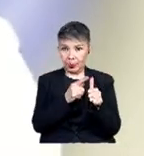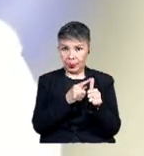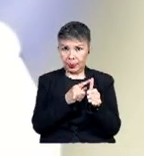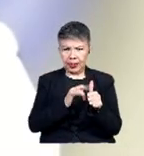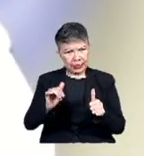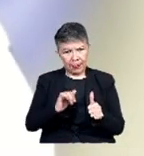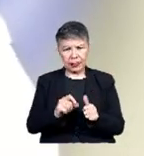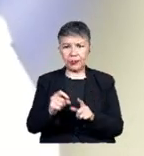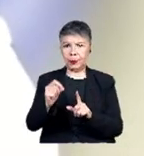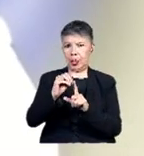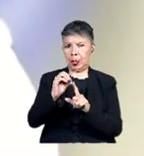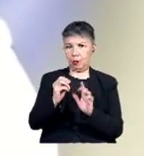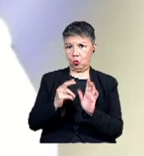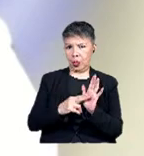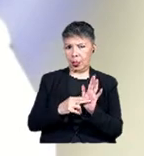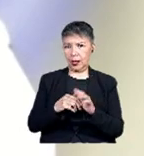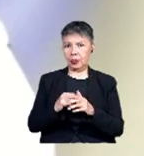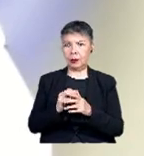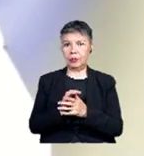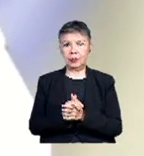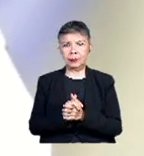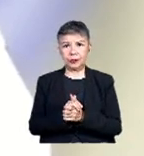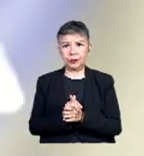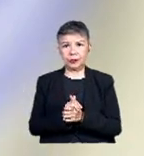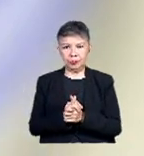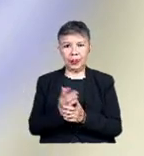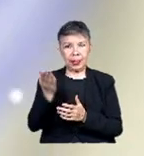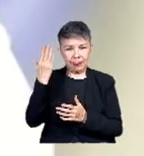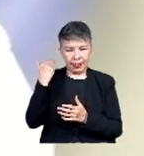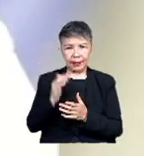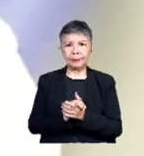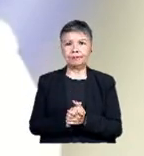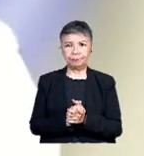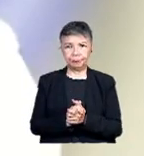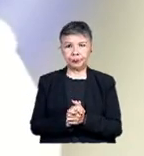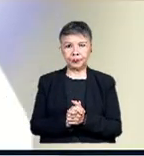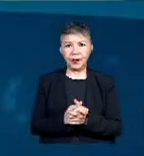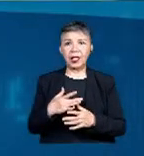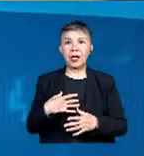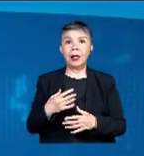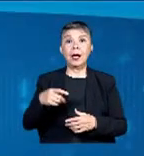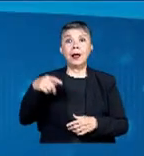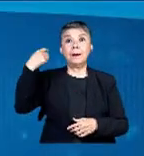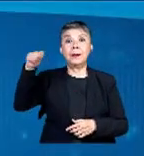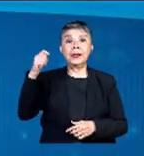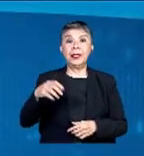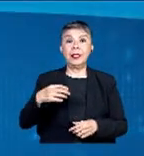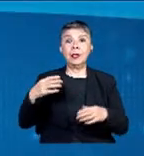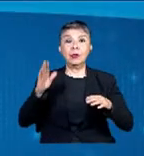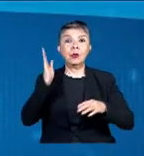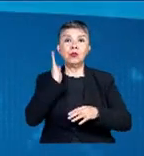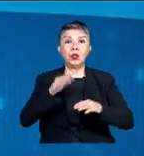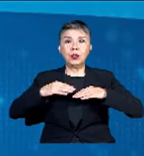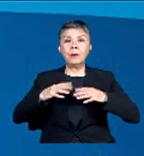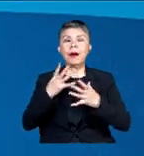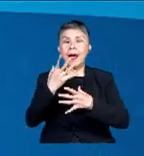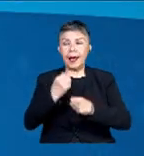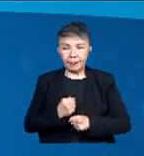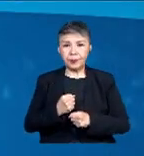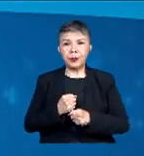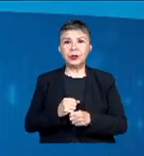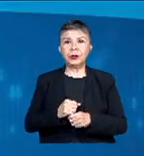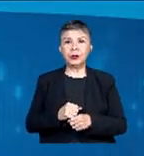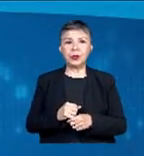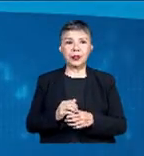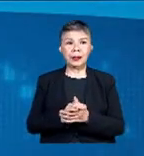sama seperti dengan sukses di penyelenggaraan PON kemarin. Harapan Bapak Menpora sendiri dan saat ini Pak Menteri juga